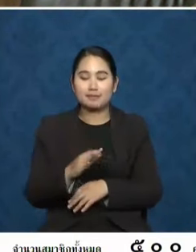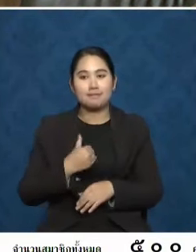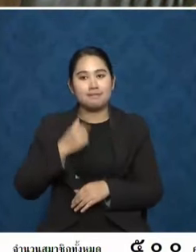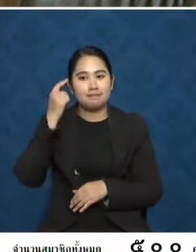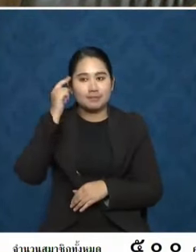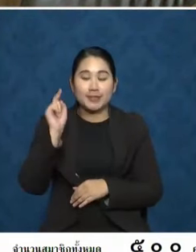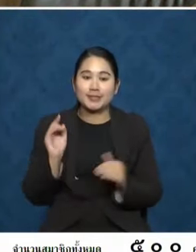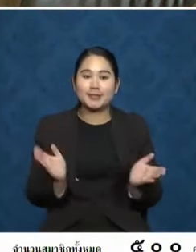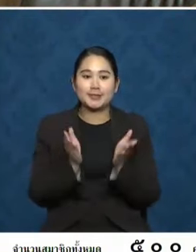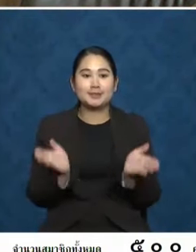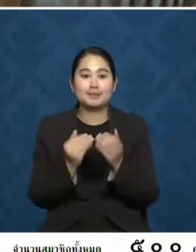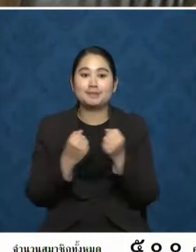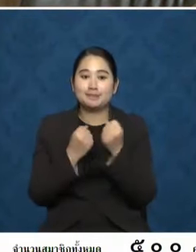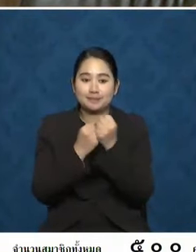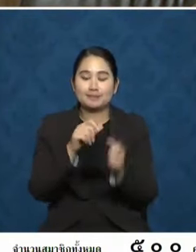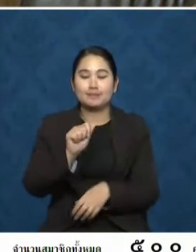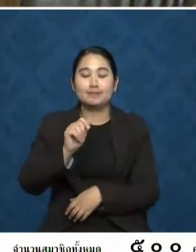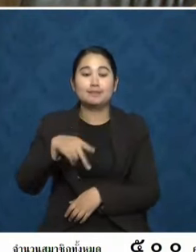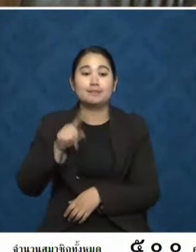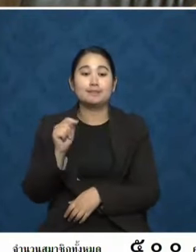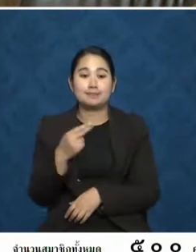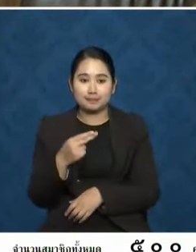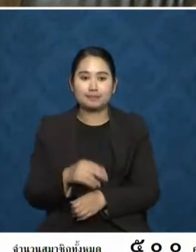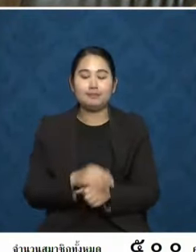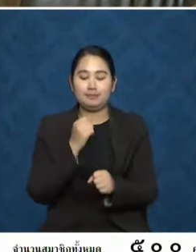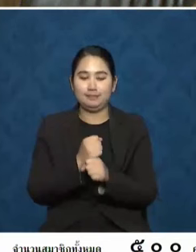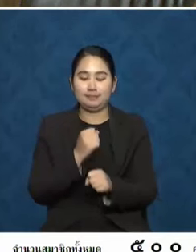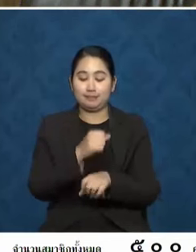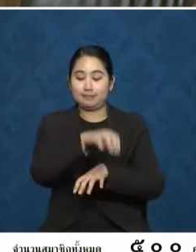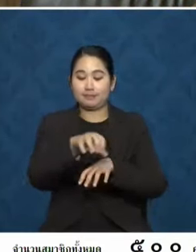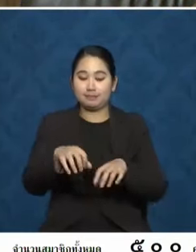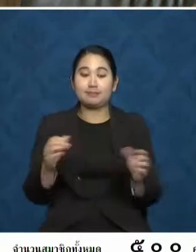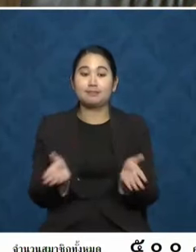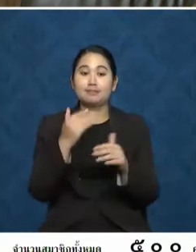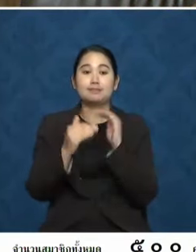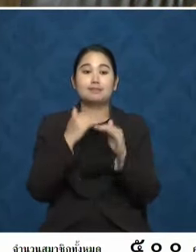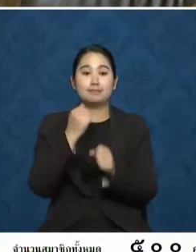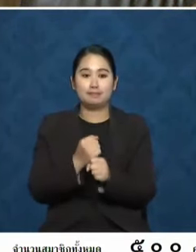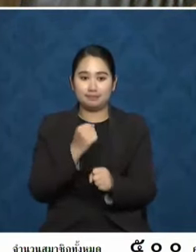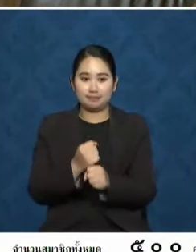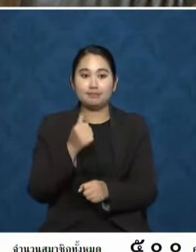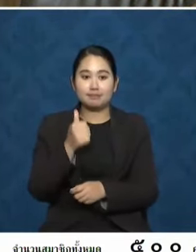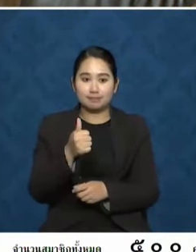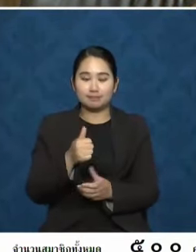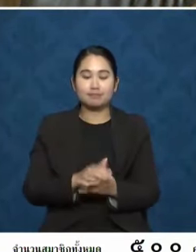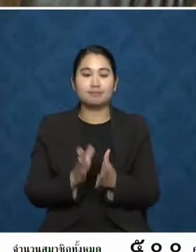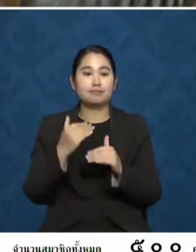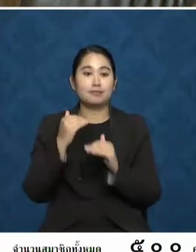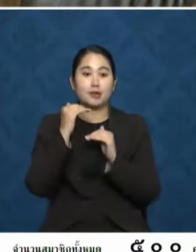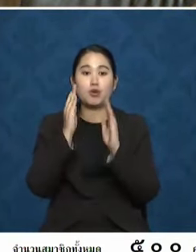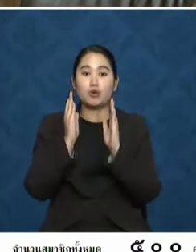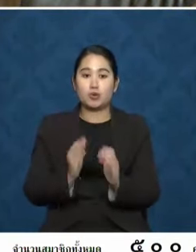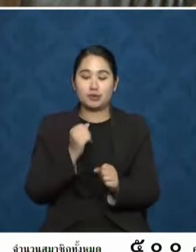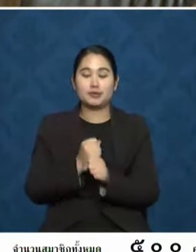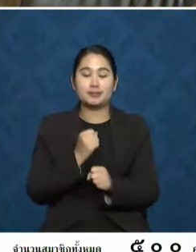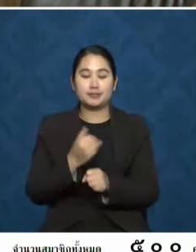ผลัดนตรนี้ไปที่คุปทน nothingองถินโน้ยงานเหล่านั้นกจะเล่งพัฒนาองคกหกรeganุคการกร